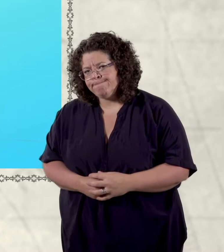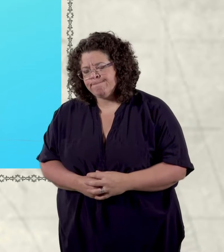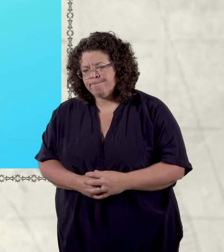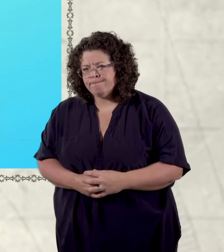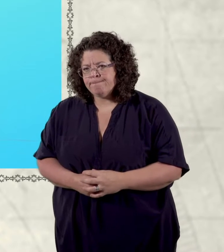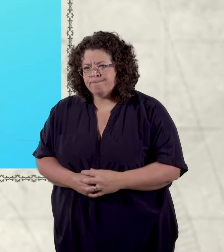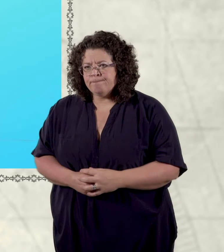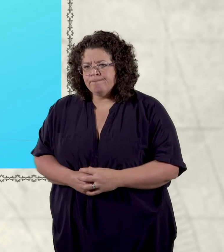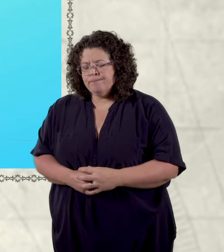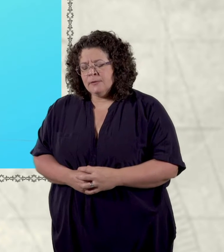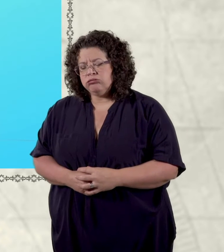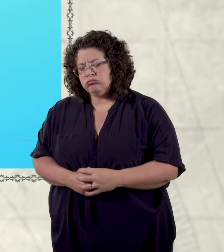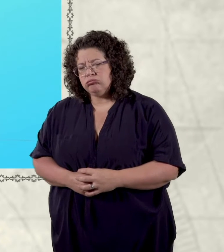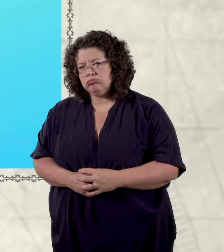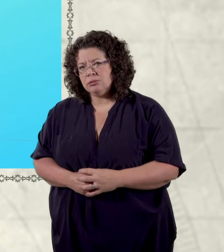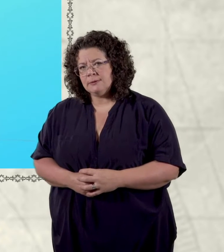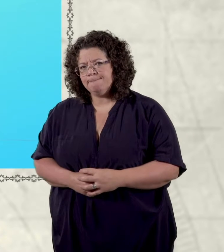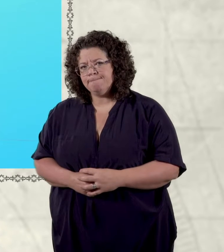i'r Rhufeiniaid.